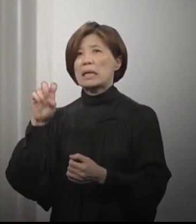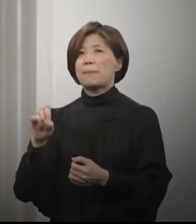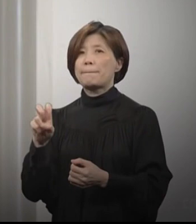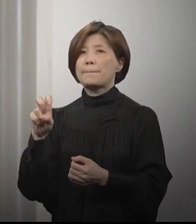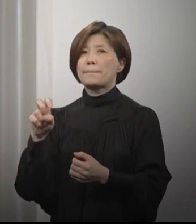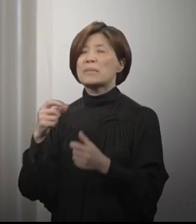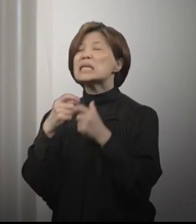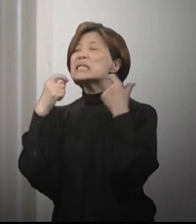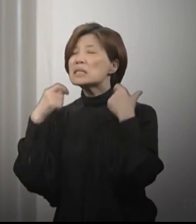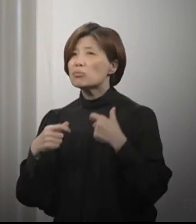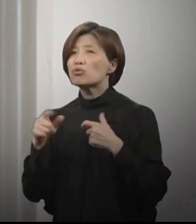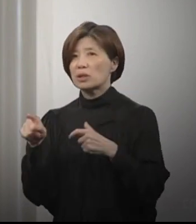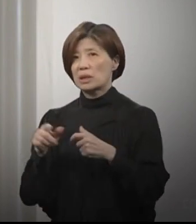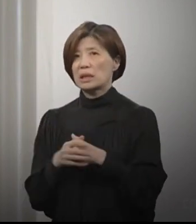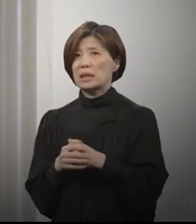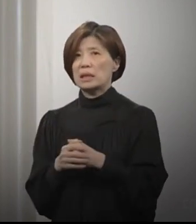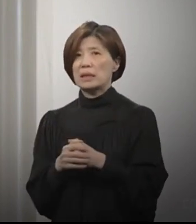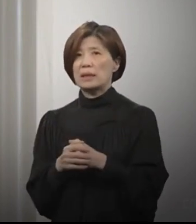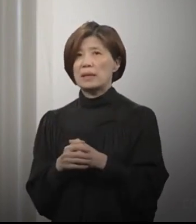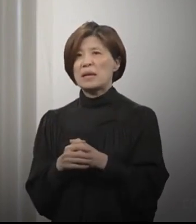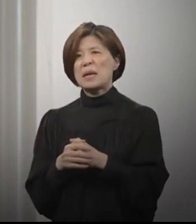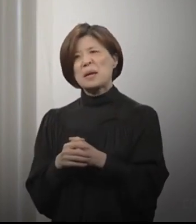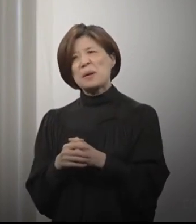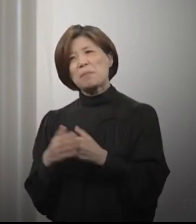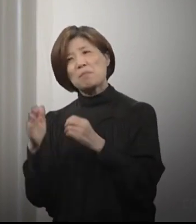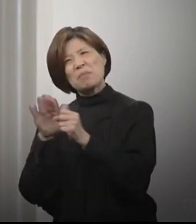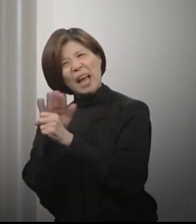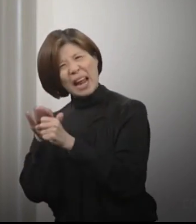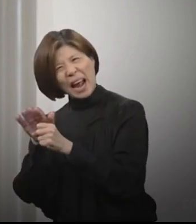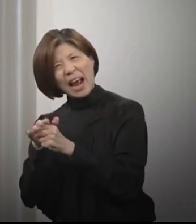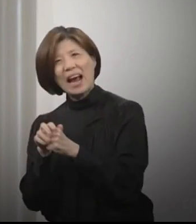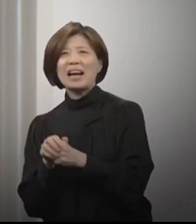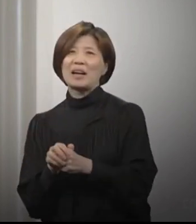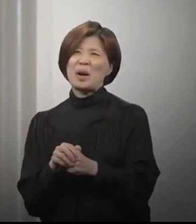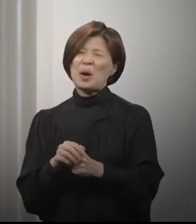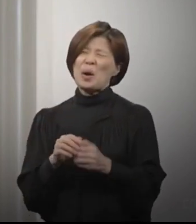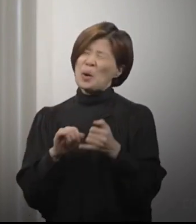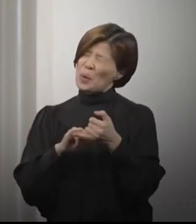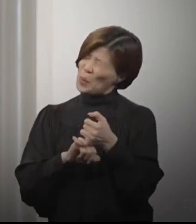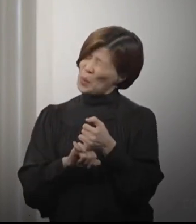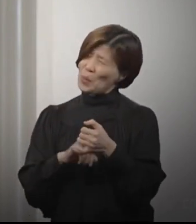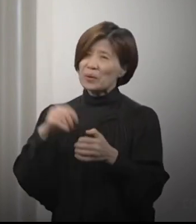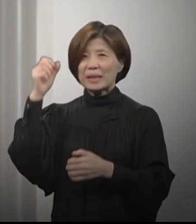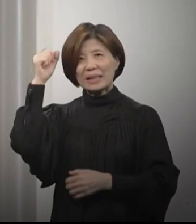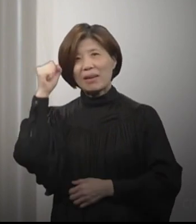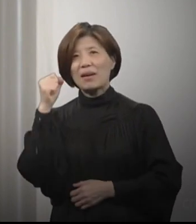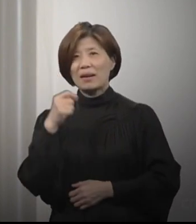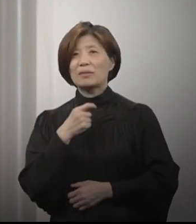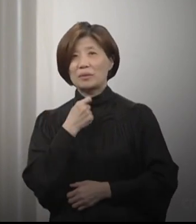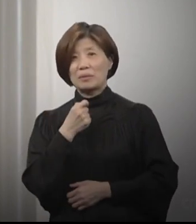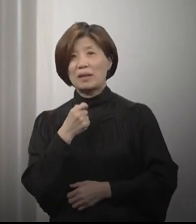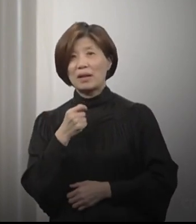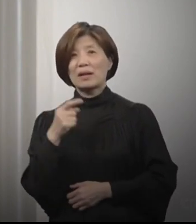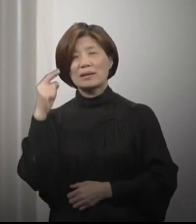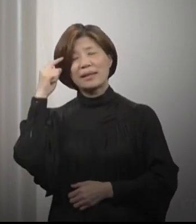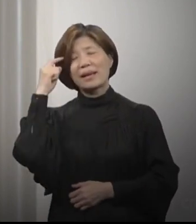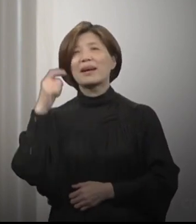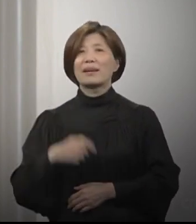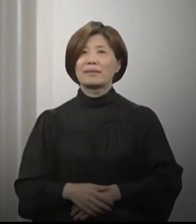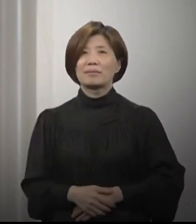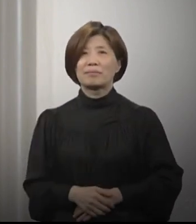바치신 임승필 요셉 신부님의 희생과 사랑을 꼭 기억해야겠다는 생각이 들었습니다.